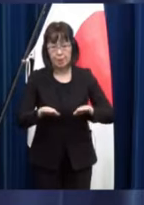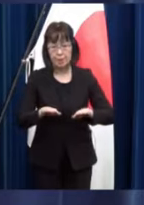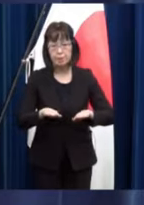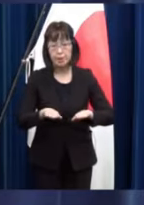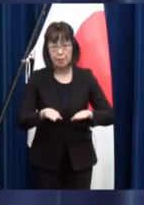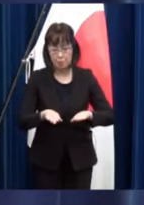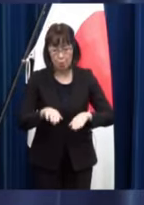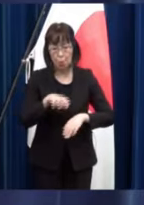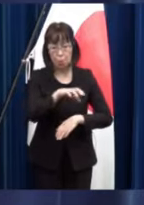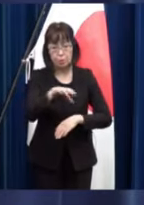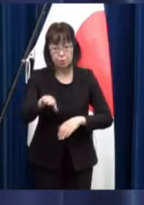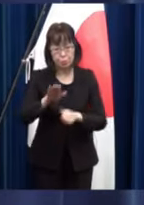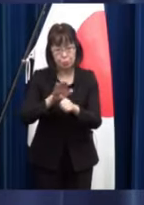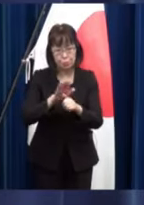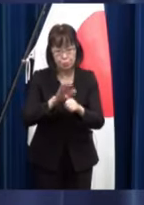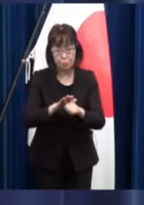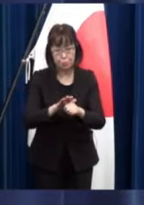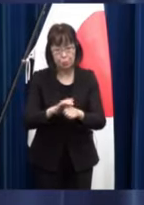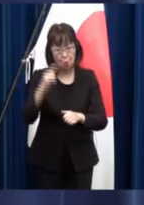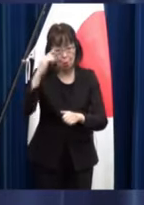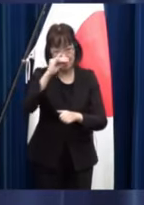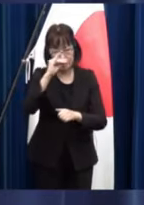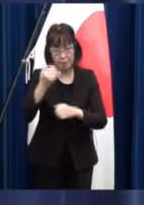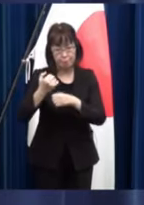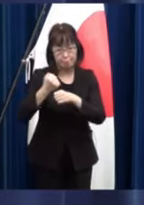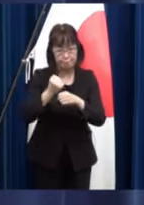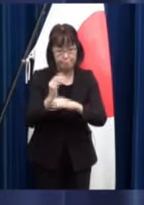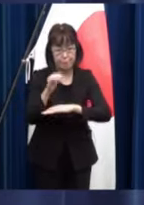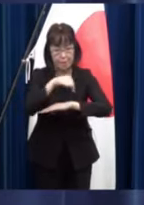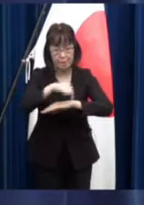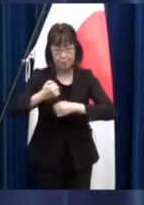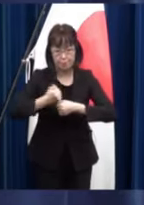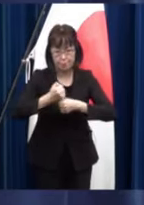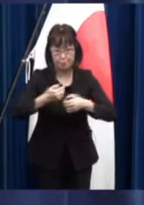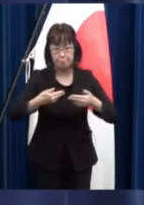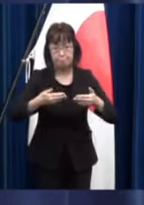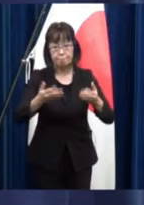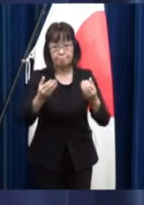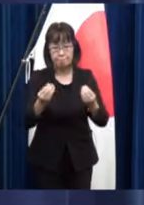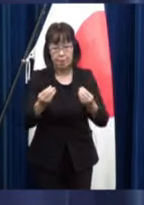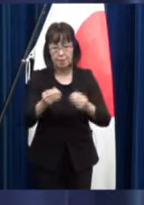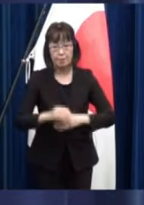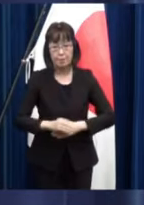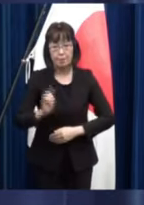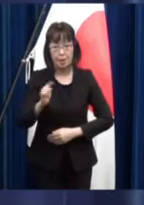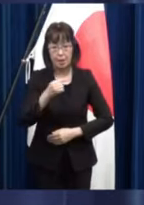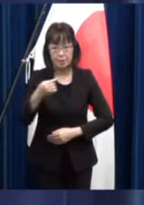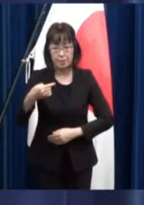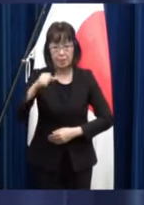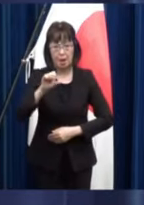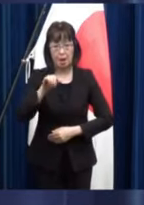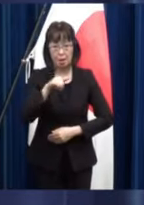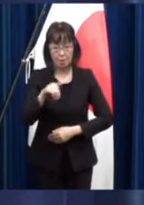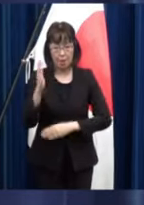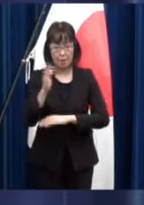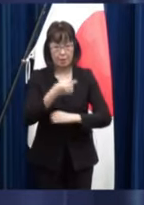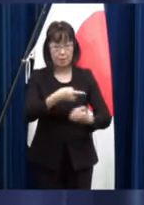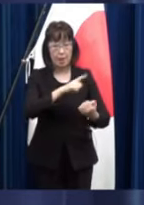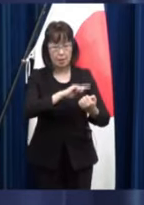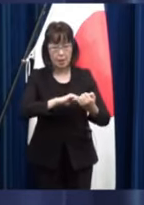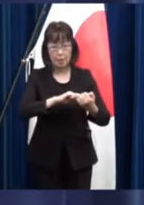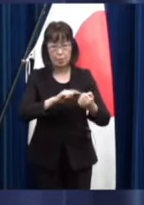として知恵を絞り政策を行ってきました。第一次安倍政権で総務大臣